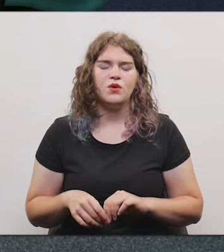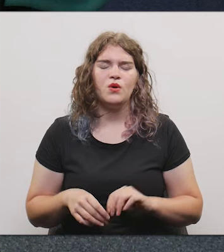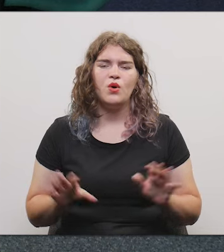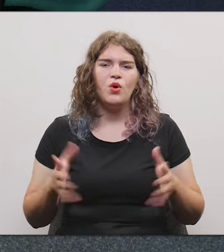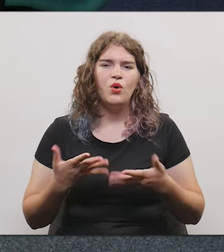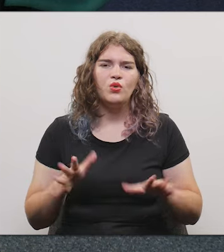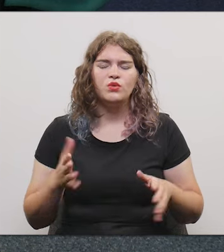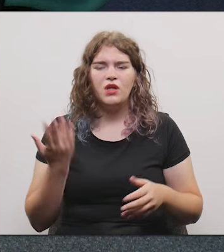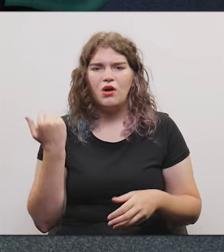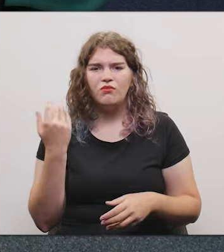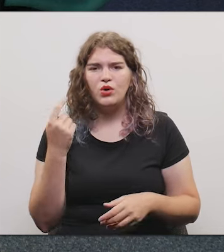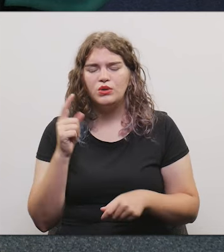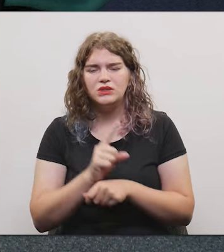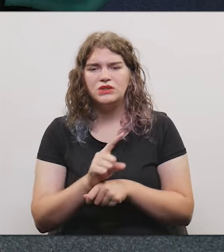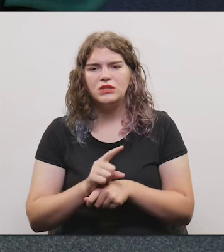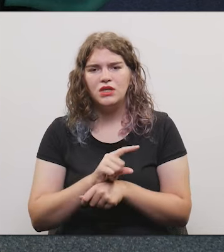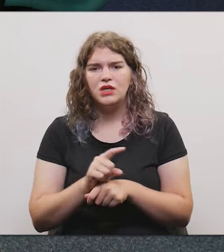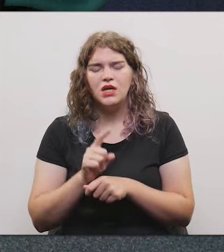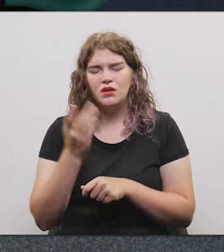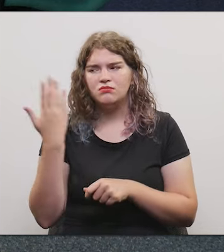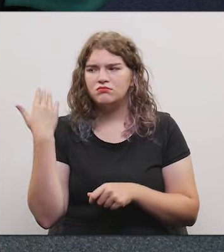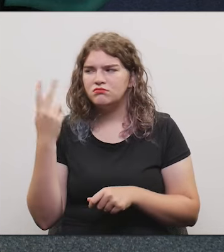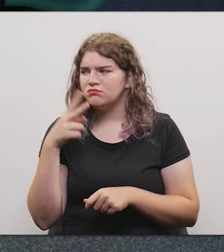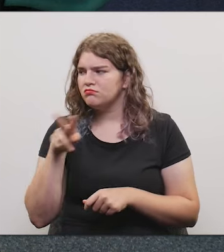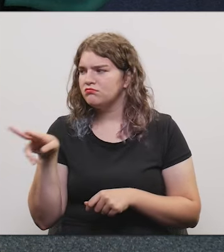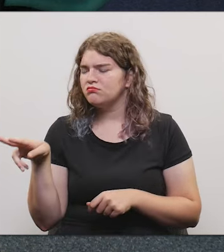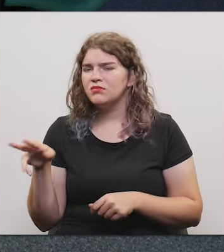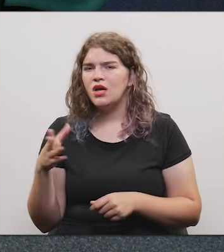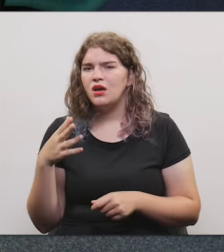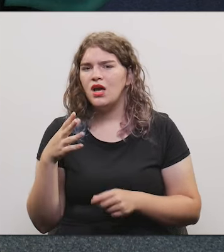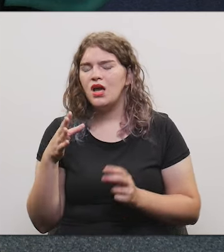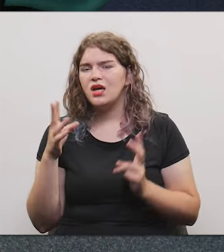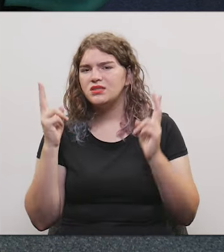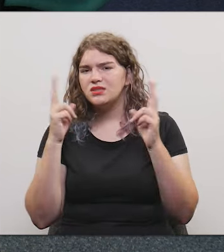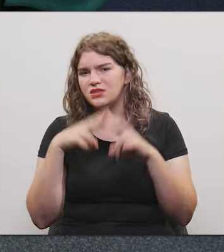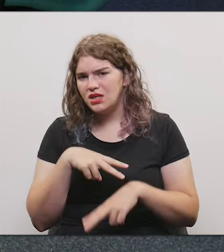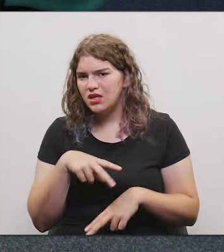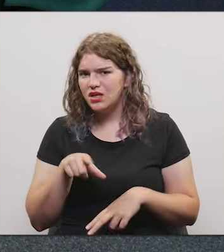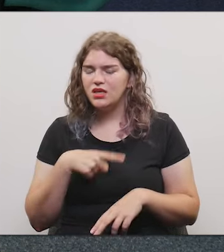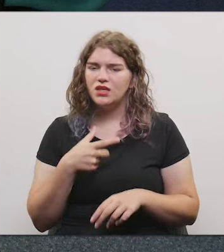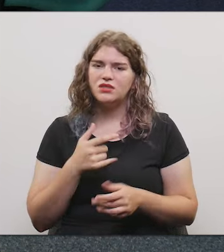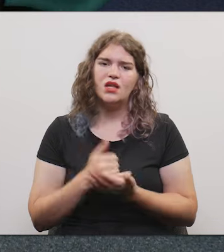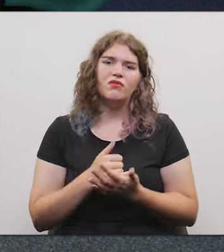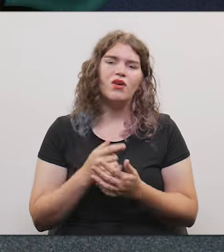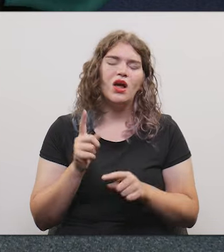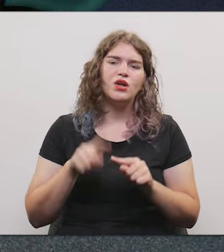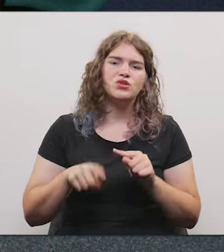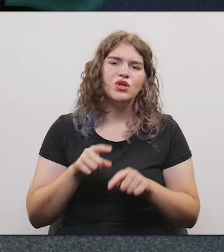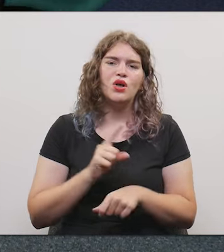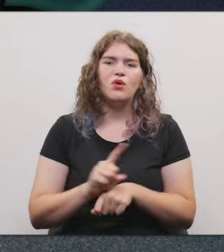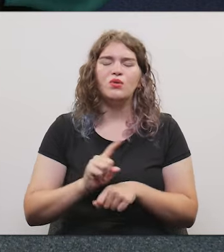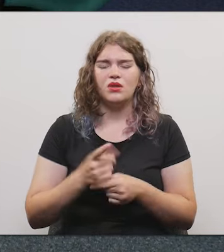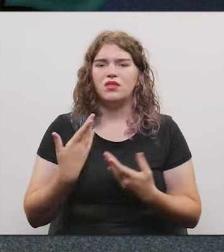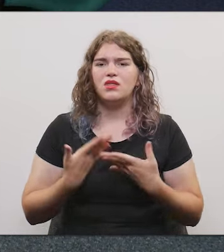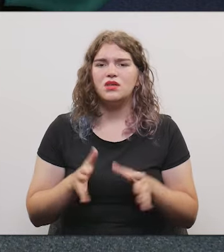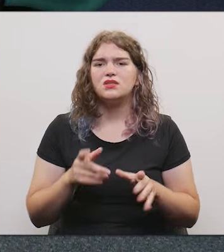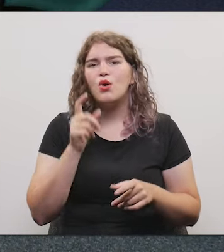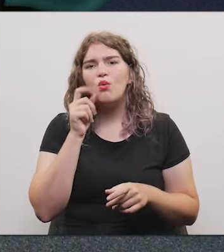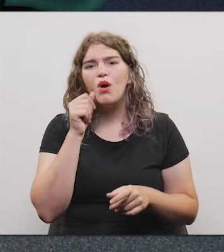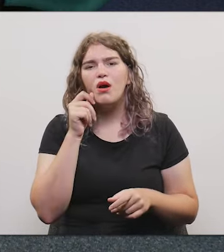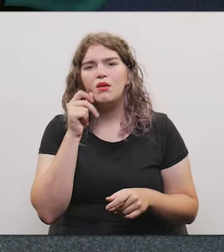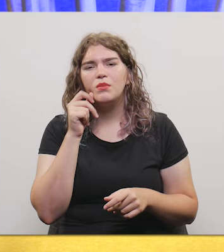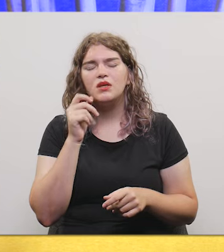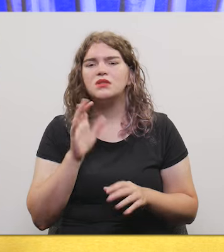Dar oriunde am fost, uitându-mă în urmă, îmi dau seama că a fost același lucru,